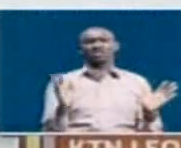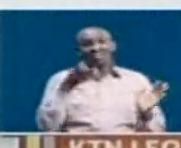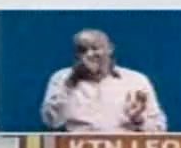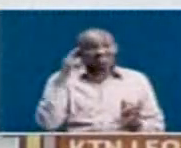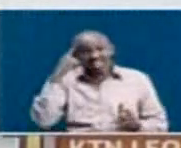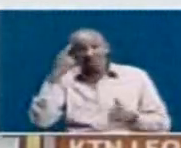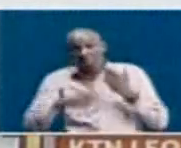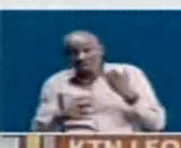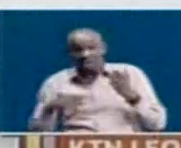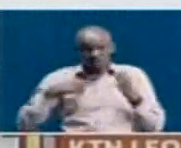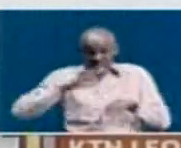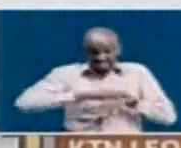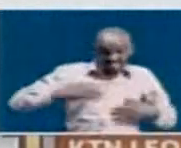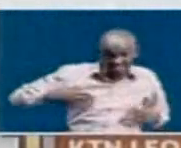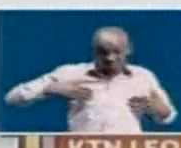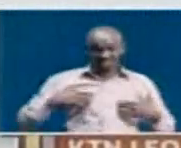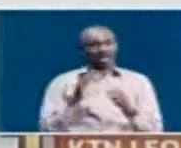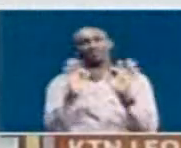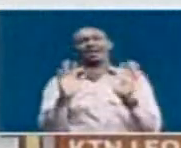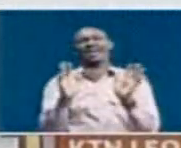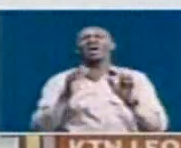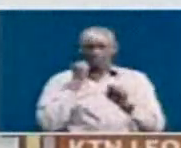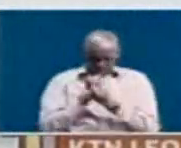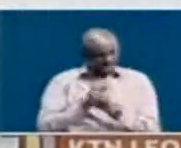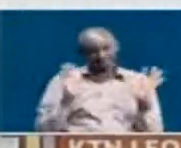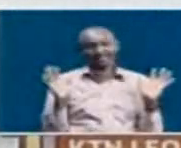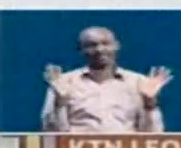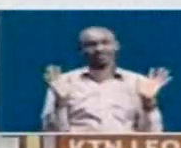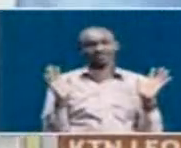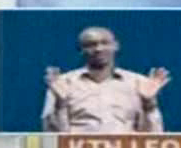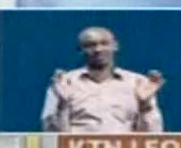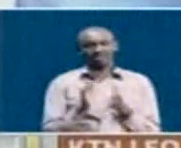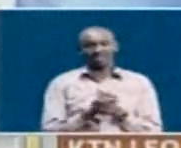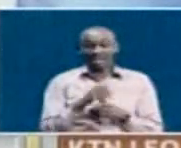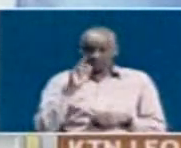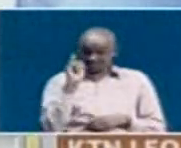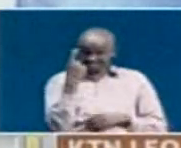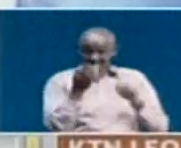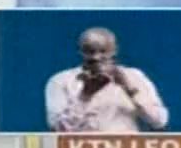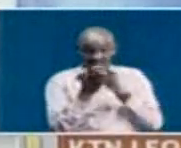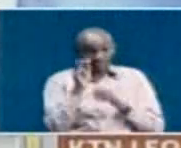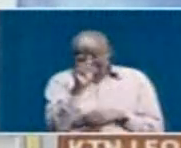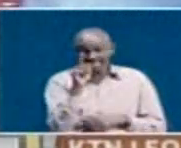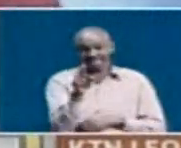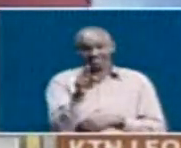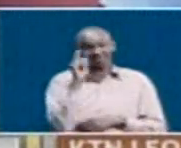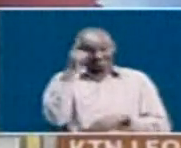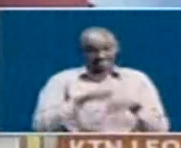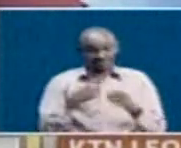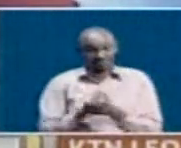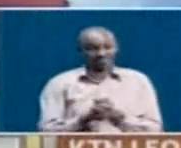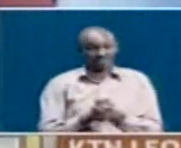hakuna kufikiria ati oo jamani nanishika hivi, ah jamani a. Tufanye kazi. Oje ni video ya kwanza mimi kuiona. Kwa